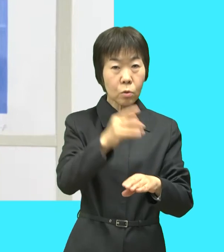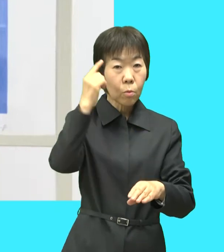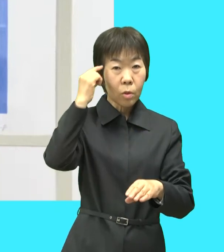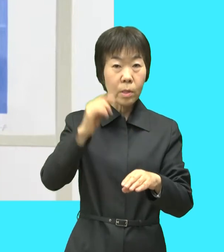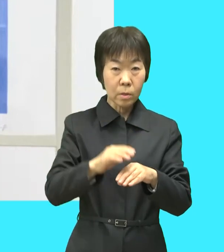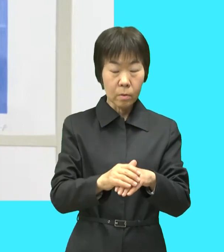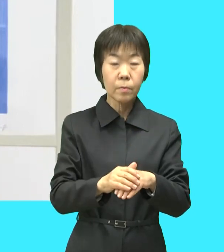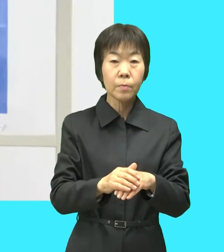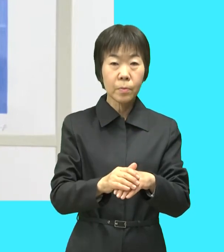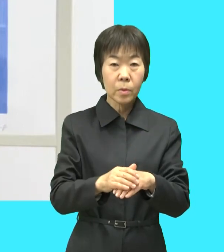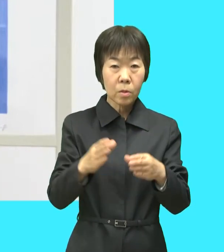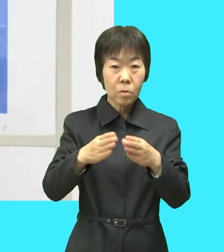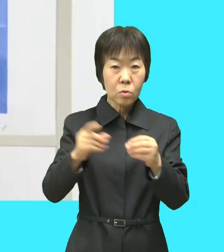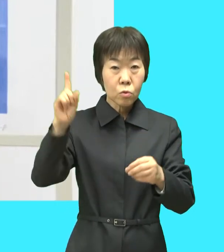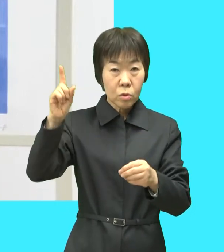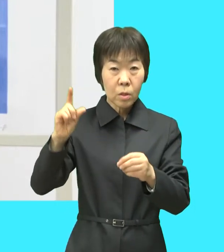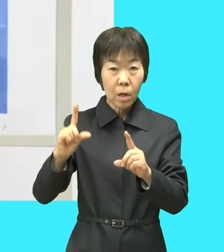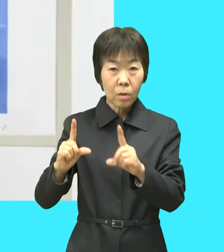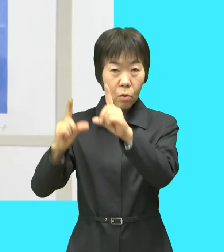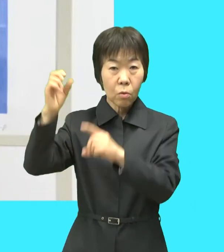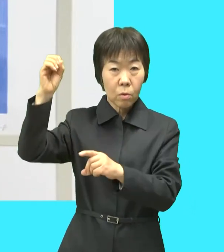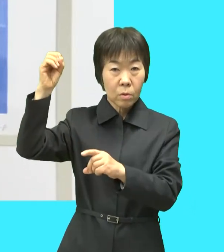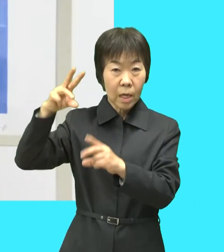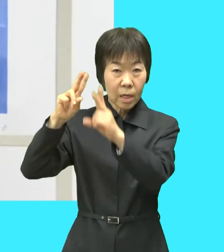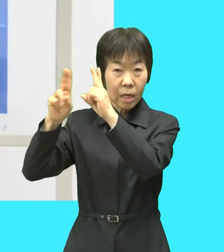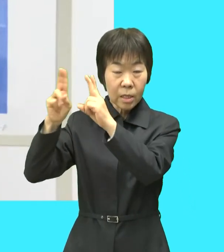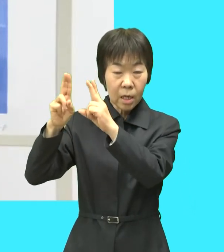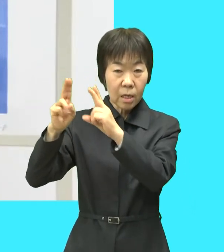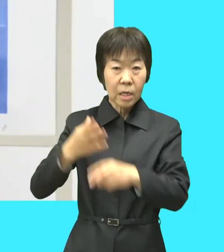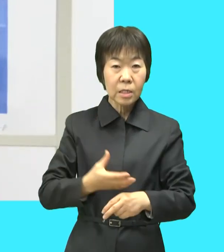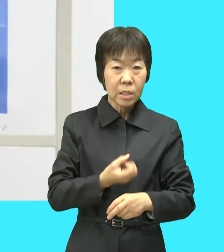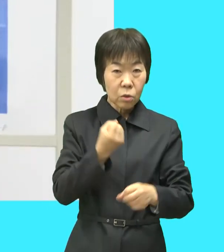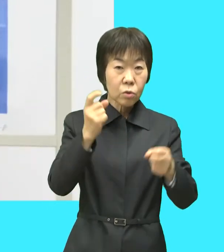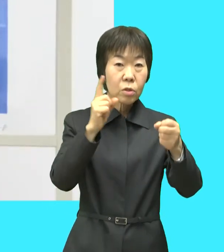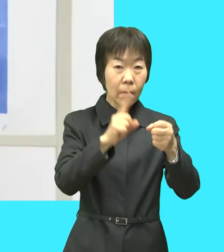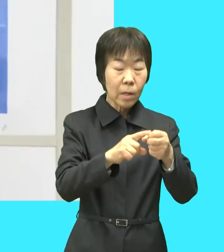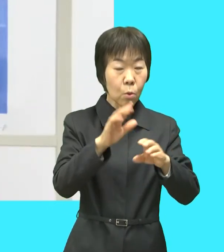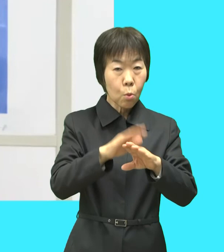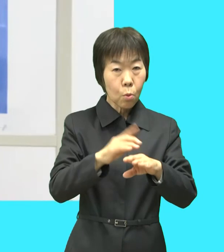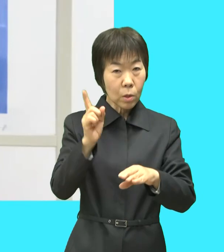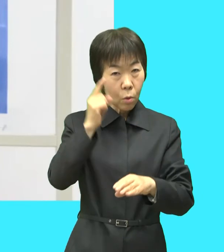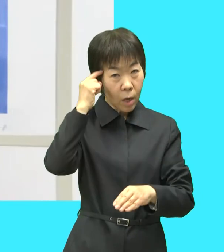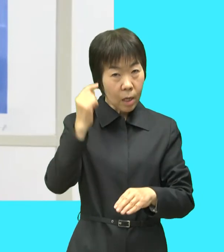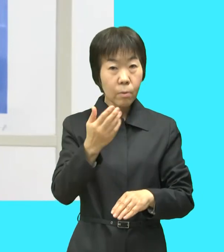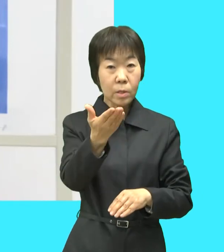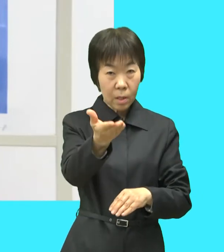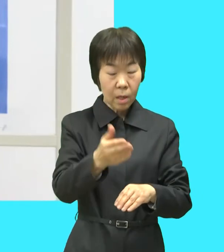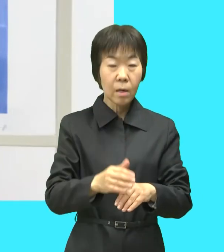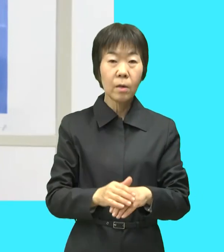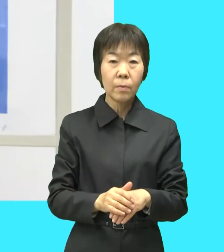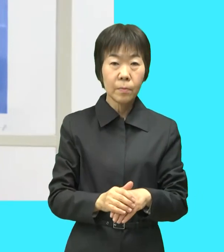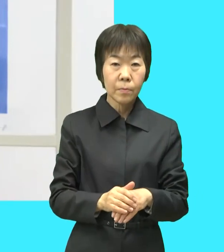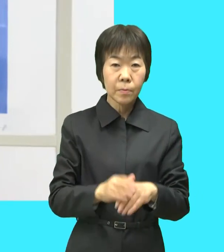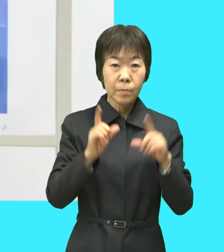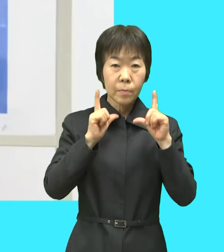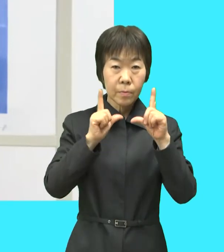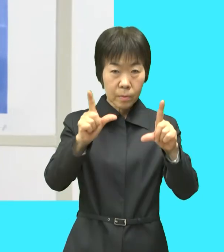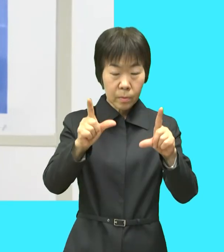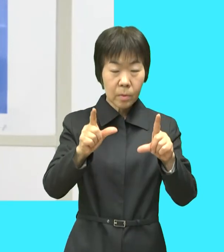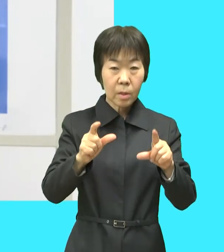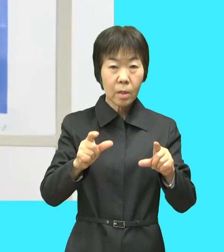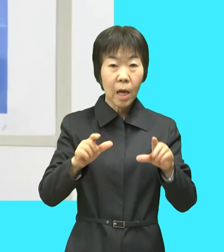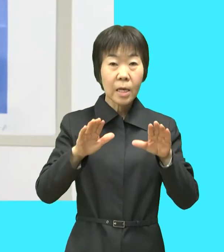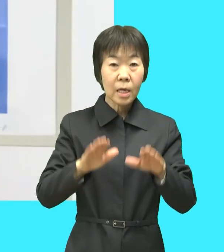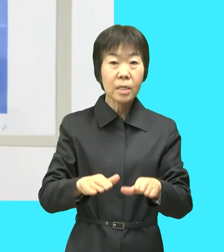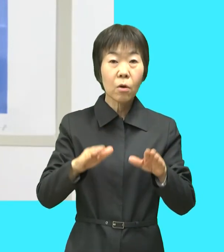、その国や東京電力がその信用されるためにはどういう方法があると知事はお考えですか。 まだ